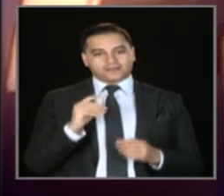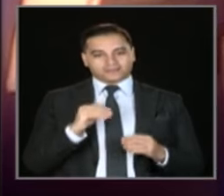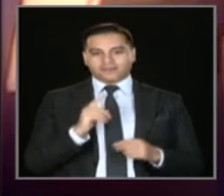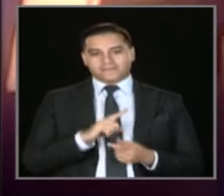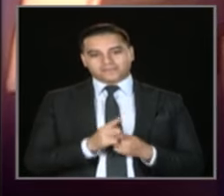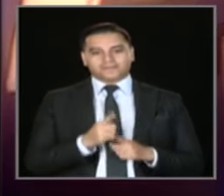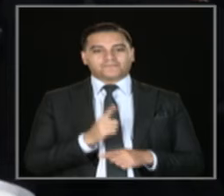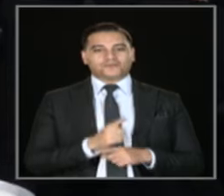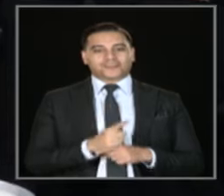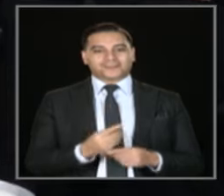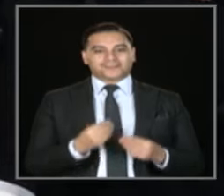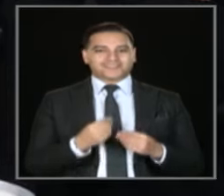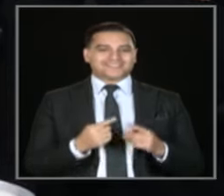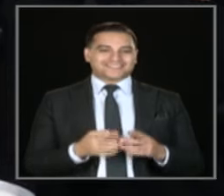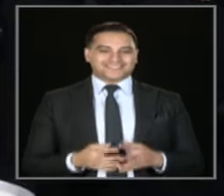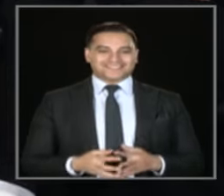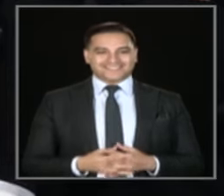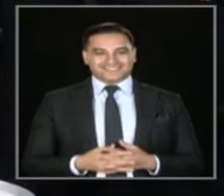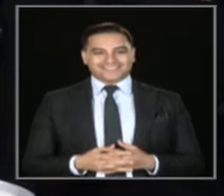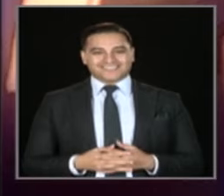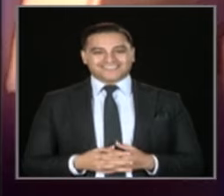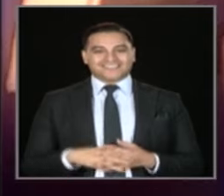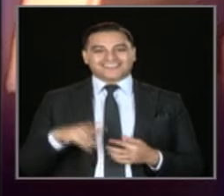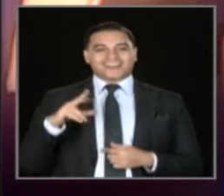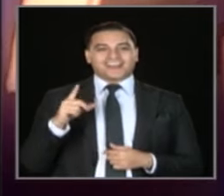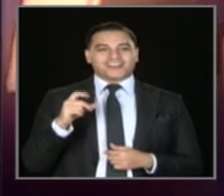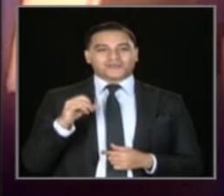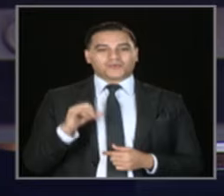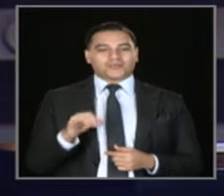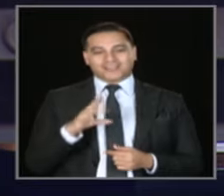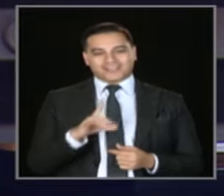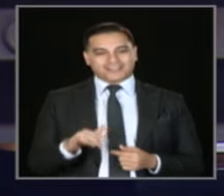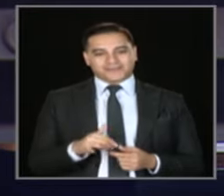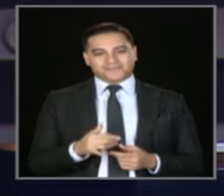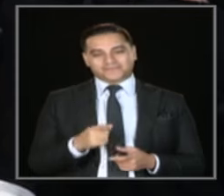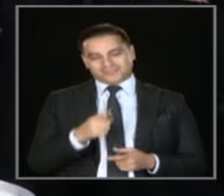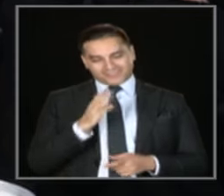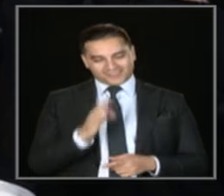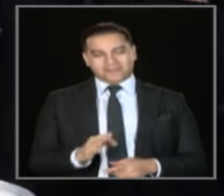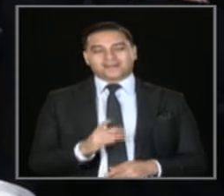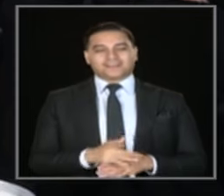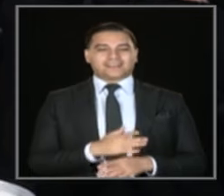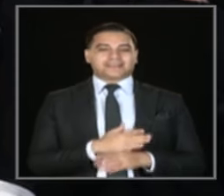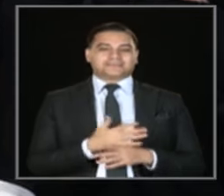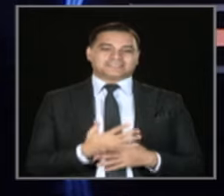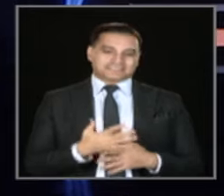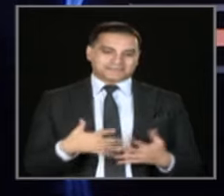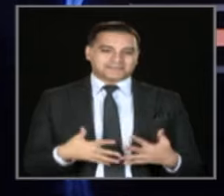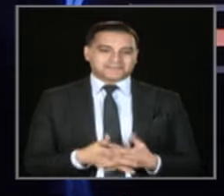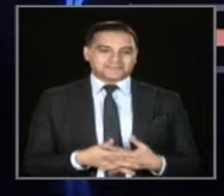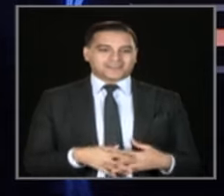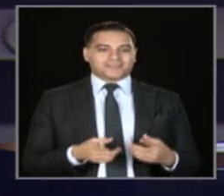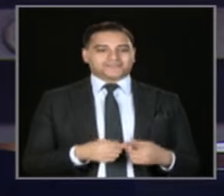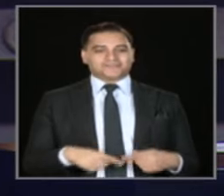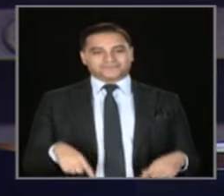الفني. المدير الفني النوي، عمرو النوي طبعا عامل معاكم مجهود جامد. ها طبعا جداً.